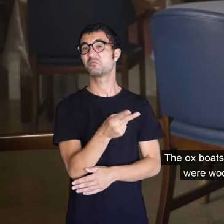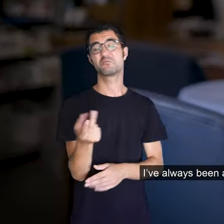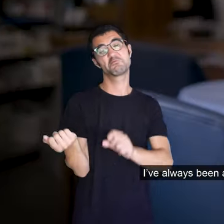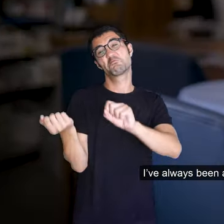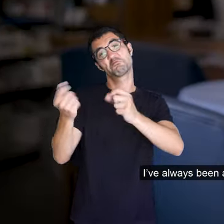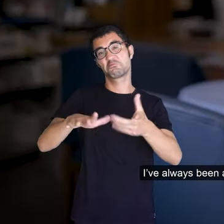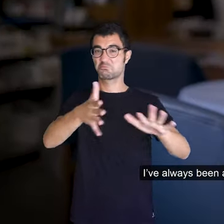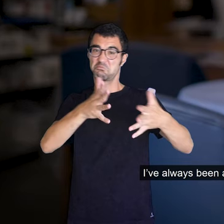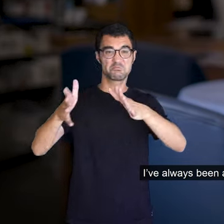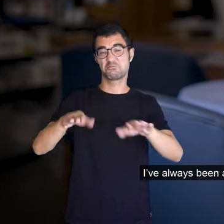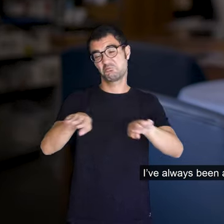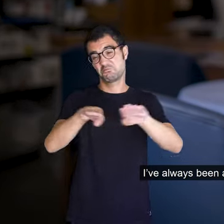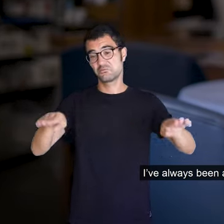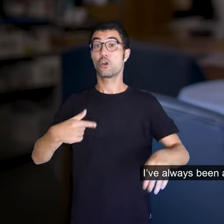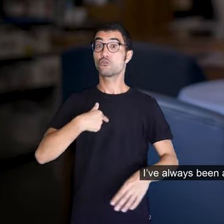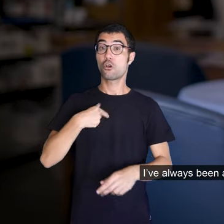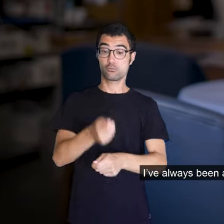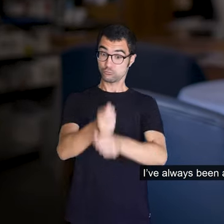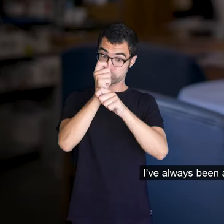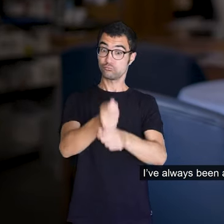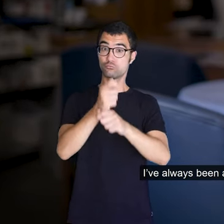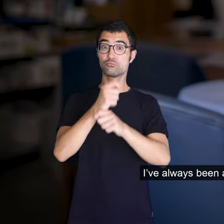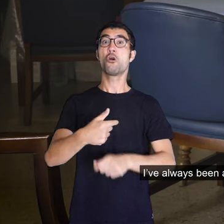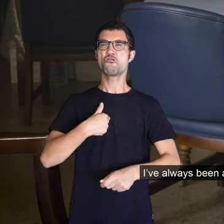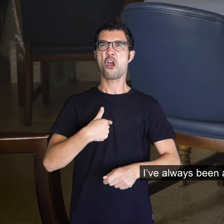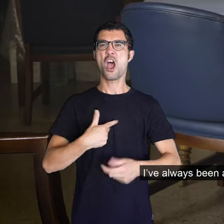mateix. Jo sempre he estat pescador i encara ara, que